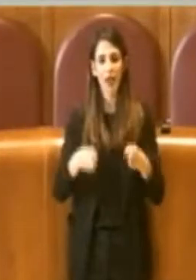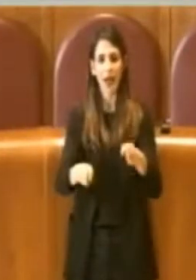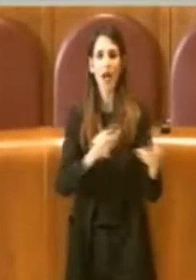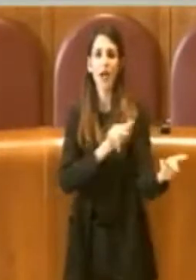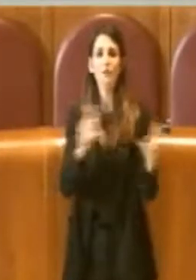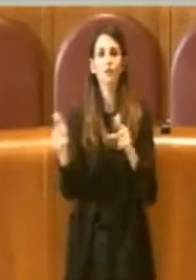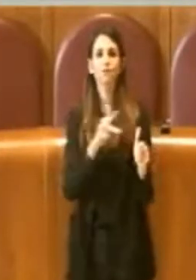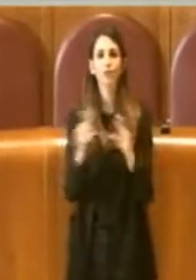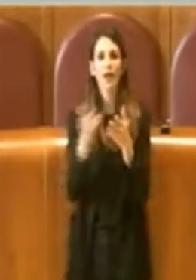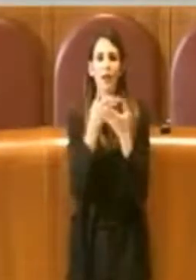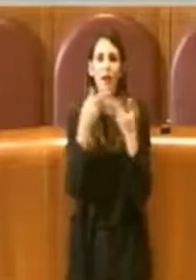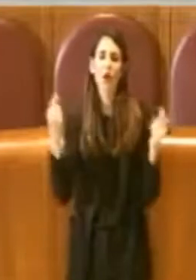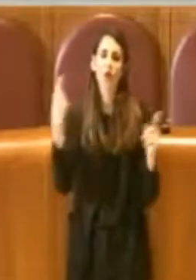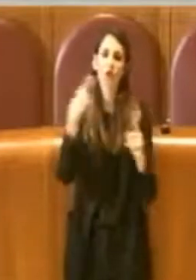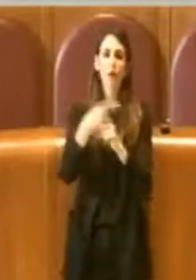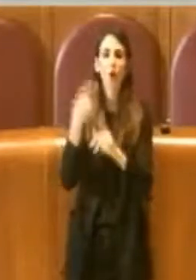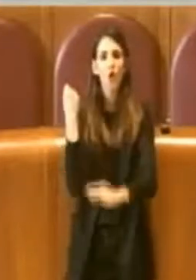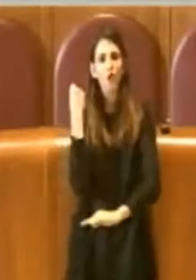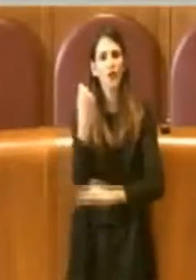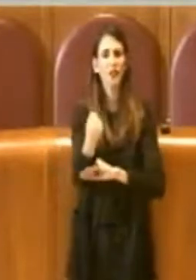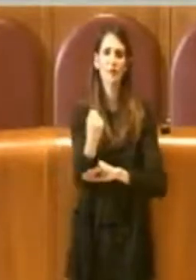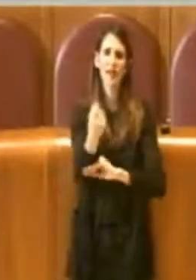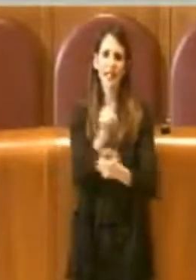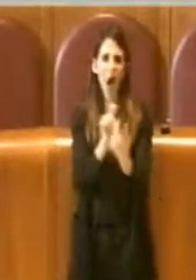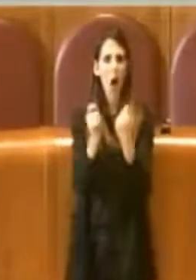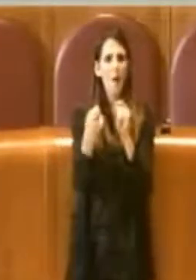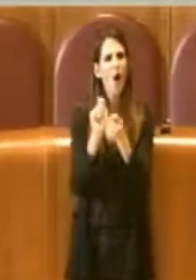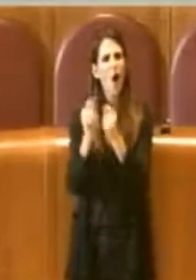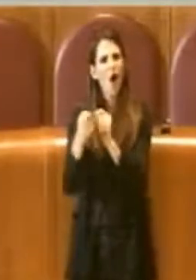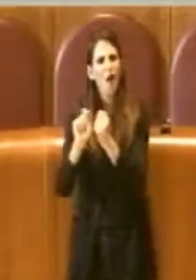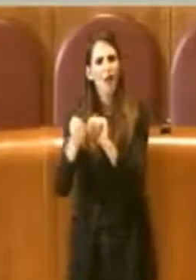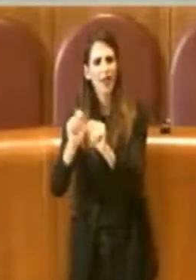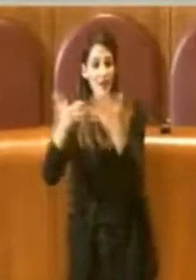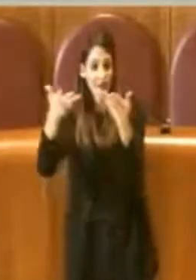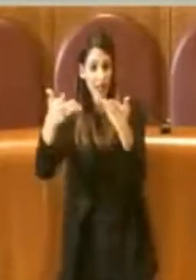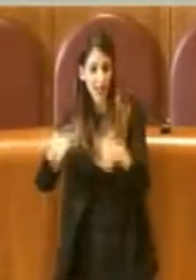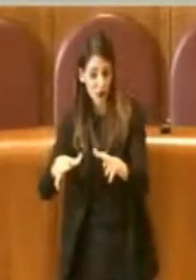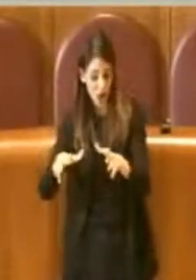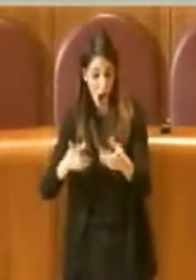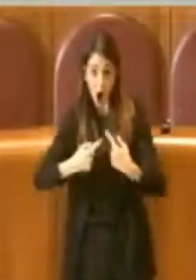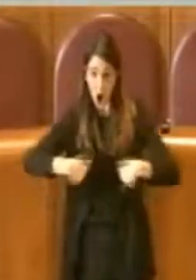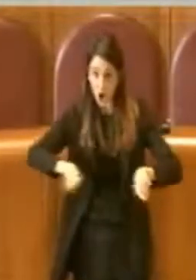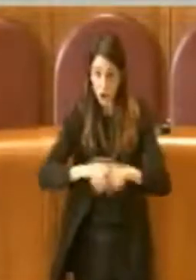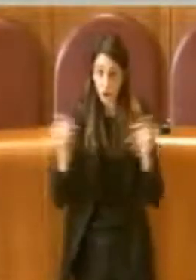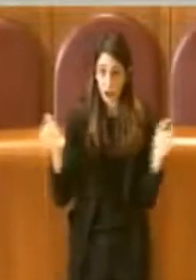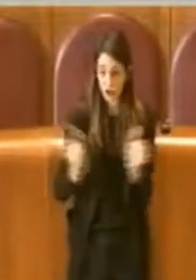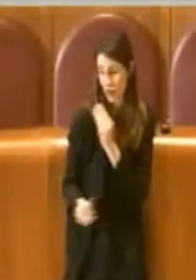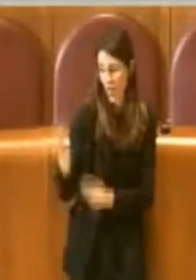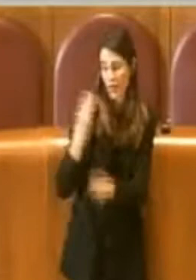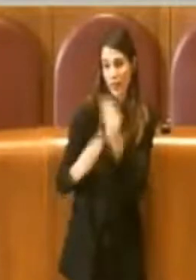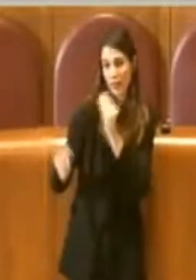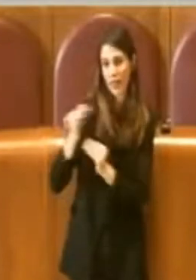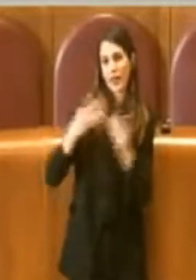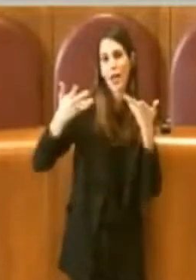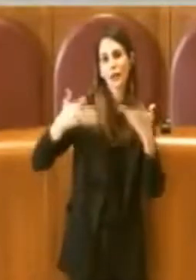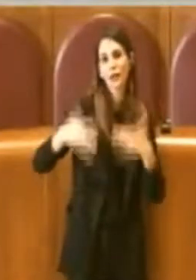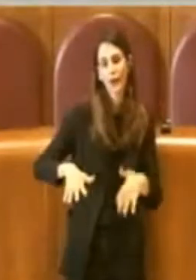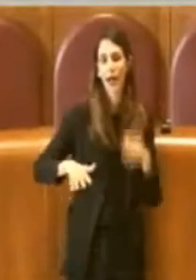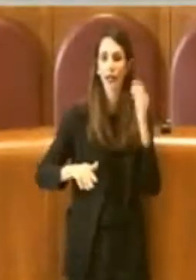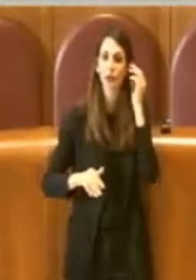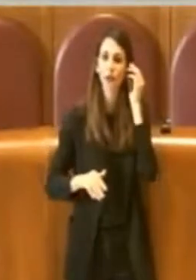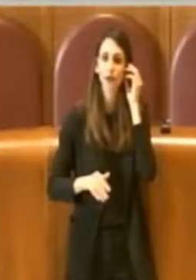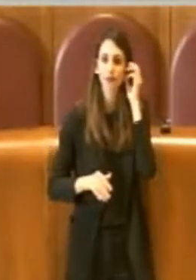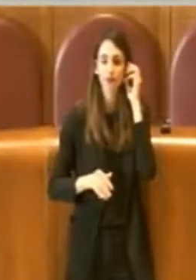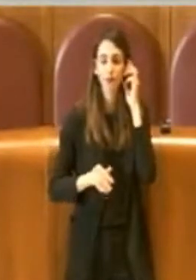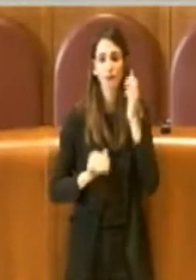sostenibilità delle osservazioni, delle modifiche che erano state richieste anche dalla consulta stessa nelle assemblee e nelle